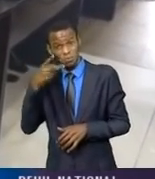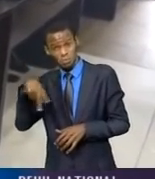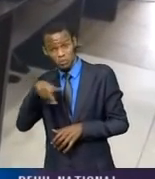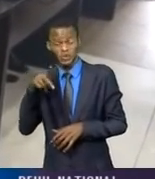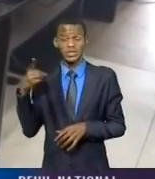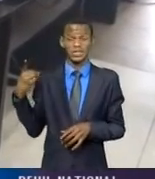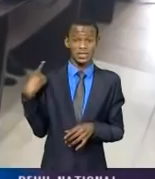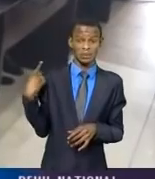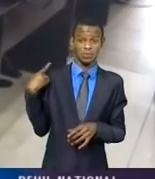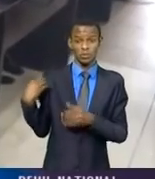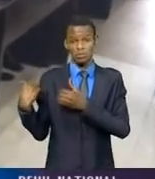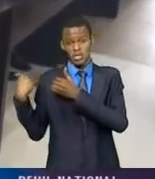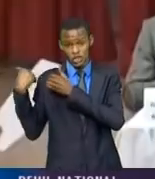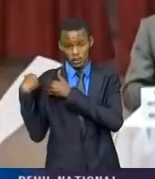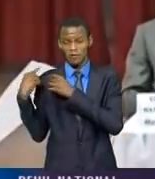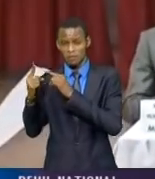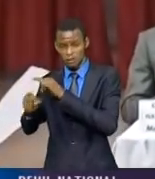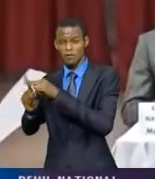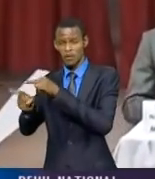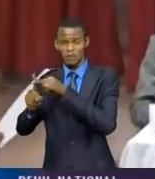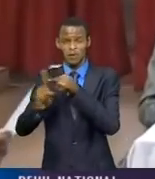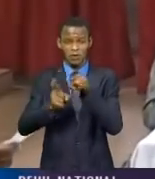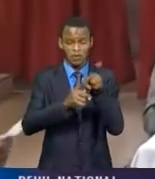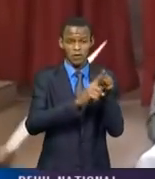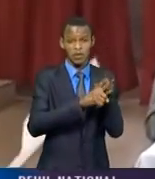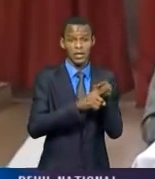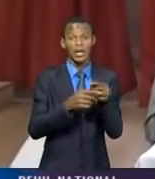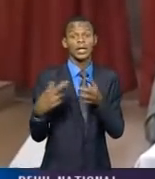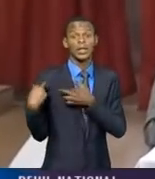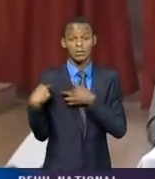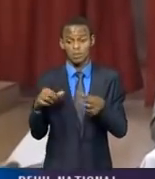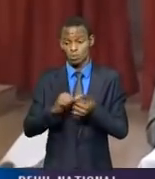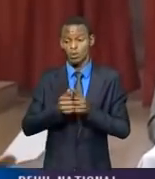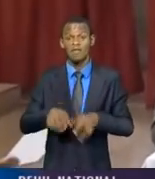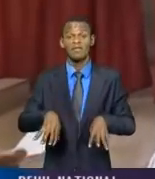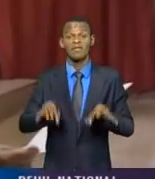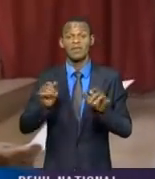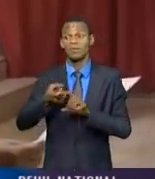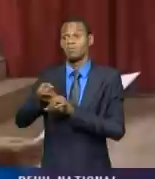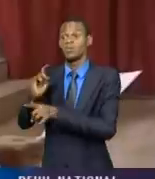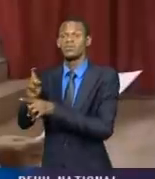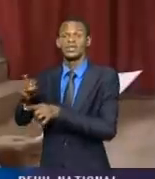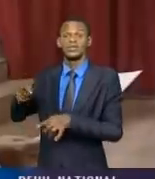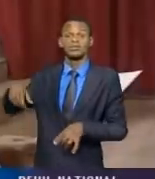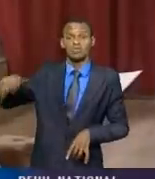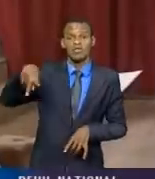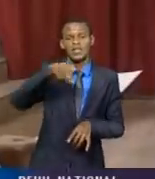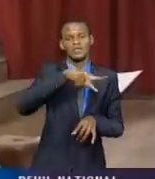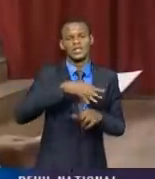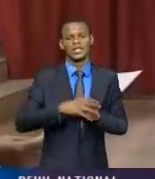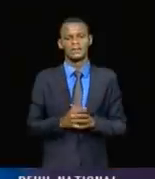d' entité est de techniciens du domaine foncier venues de l'intérieur de la province du nord-kivu